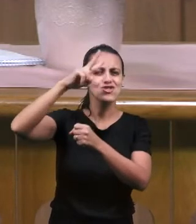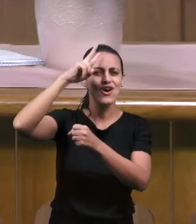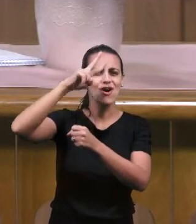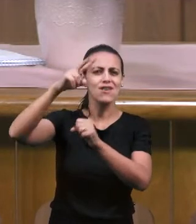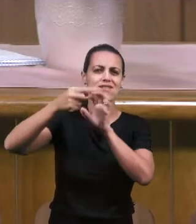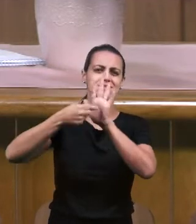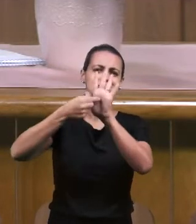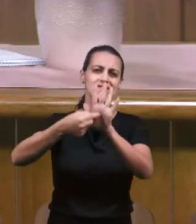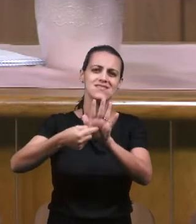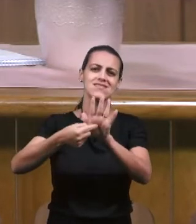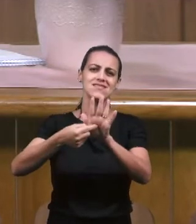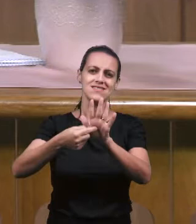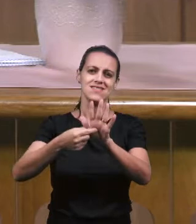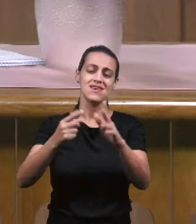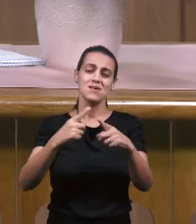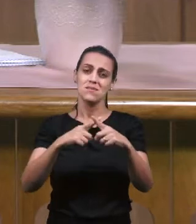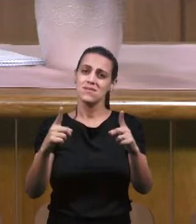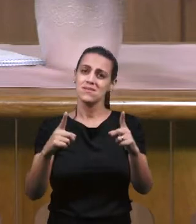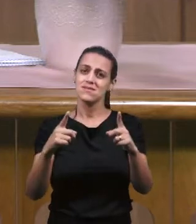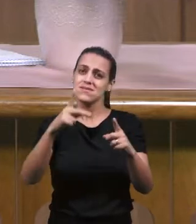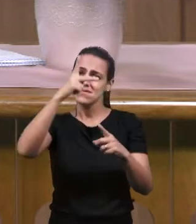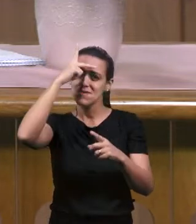L'histoire, elle est là.